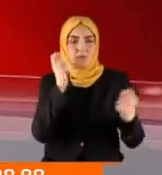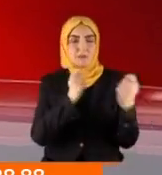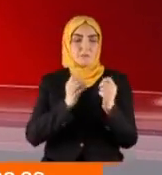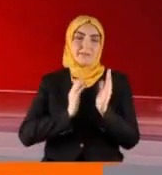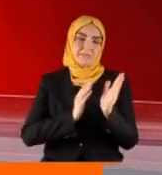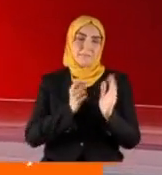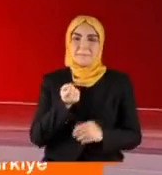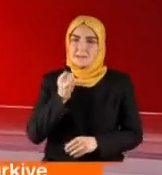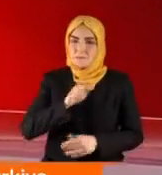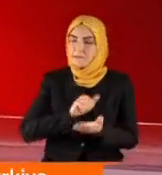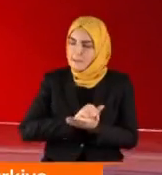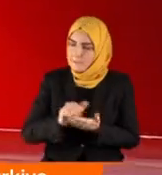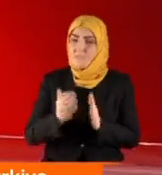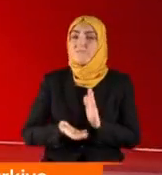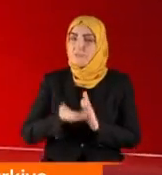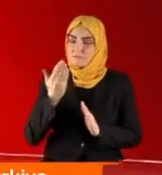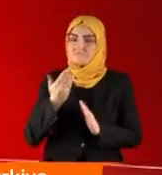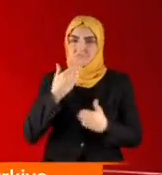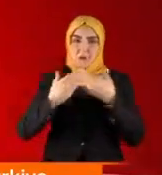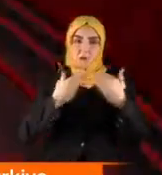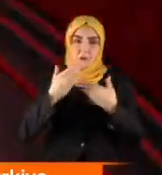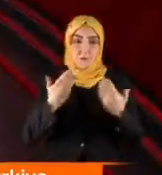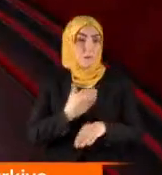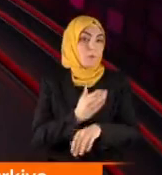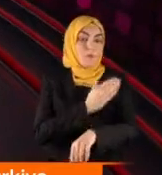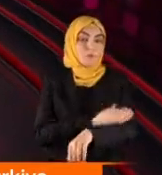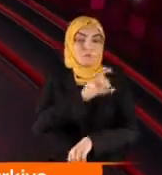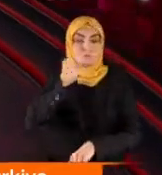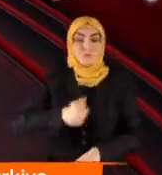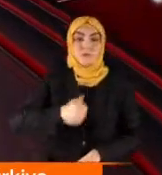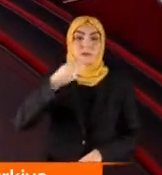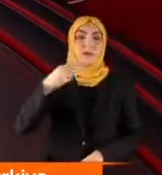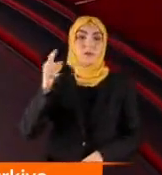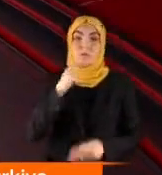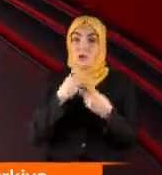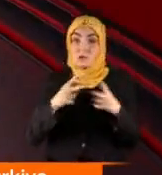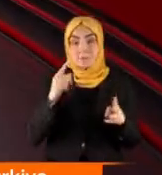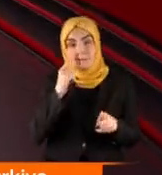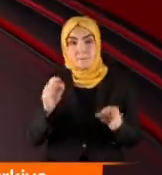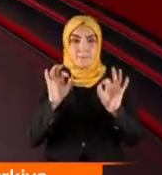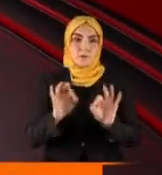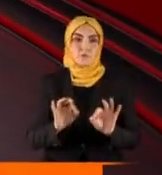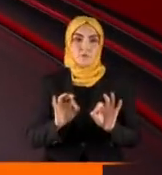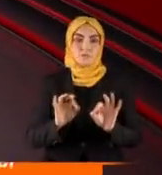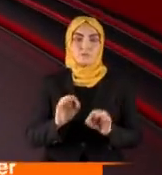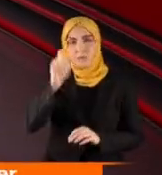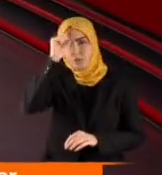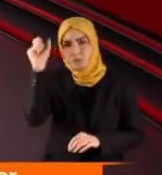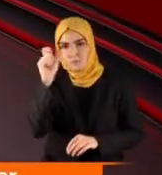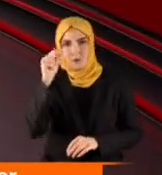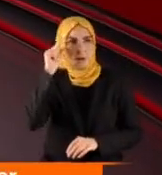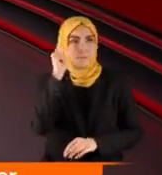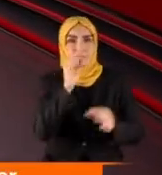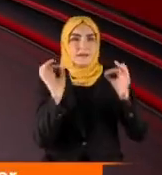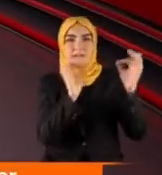hepsini ve daha fazlasını ekrana getireceğiz. Ama önce Cumhurbaşkanı Erdoğan'ın açıklamalarıyla başlayalım. Zira Ankara-Washington hattına dair çok